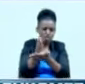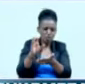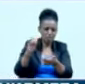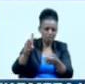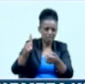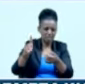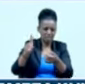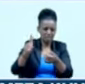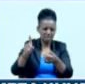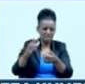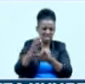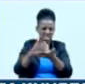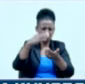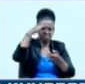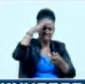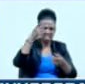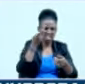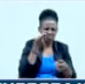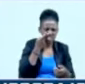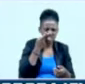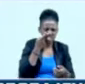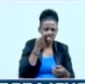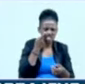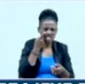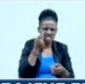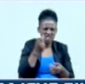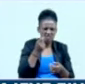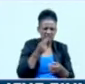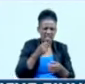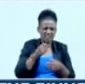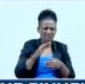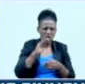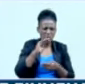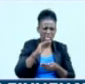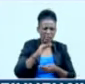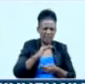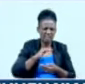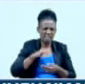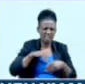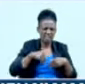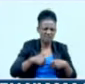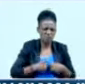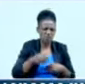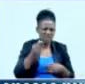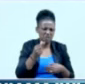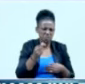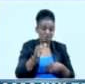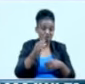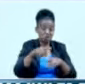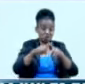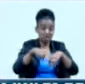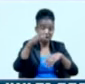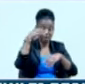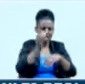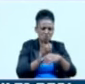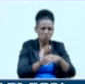COVID ariko bamwe bati polisi irasa naho yadohotsemo gake bitewe n'uburyo abarenga